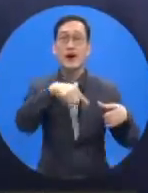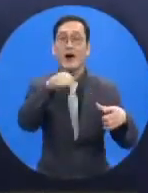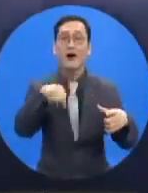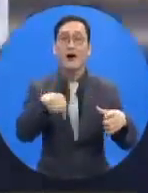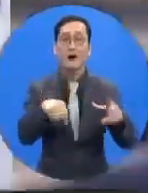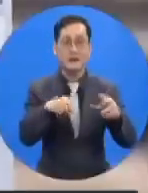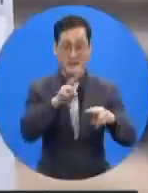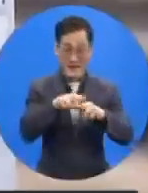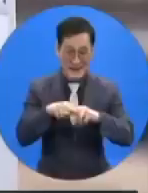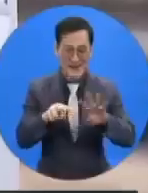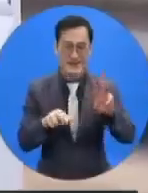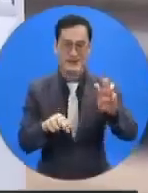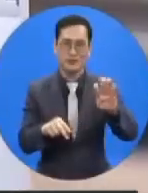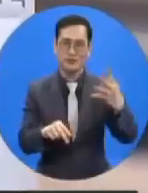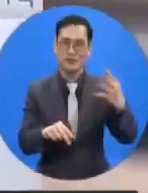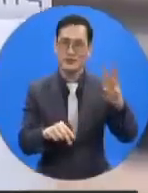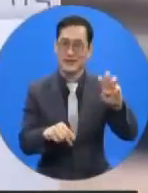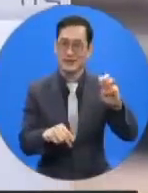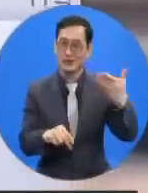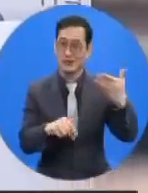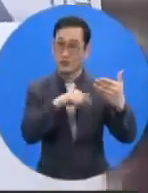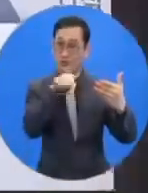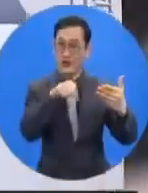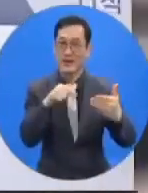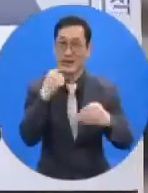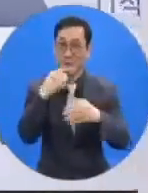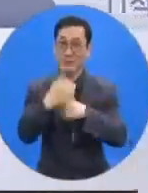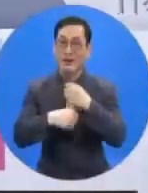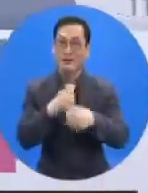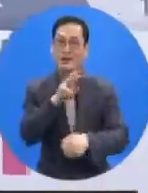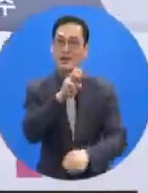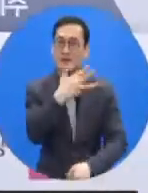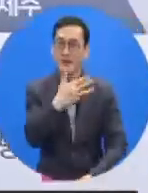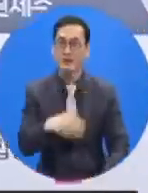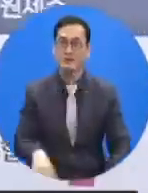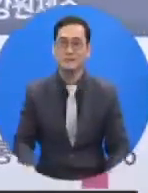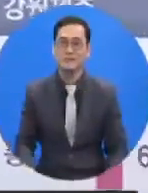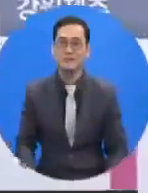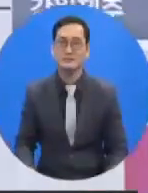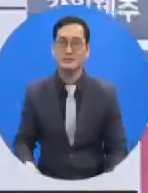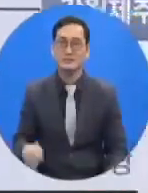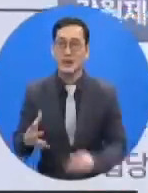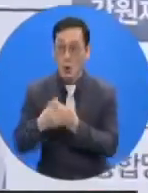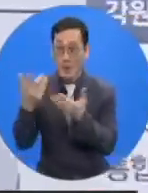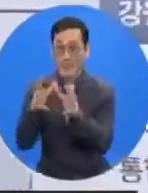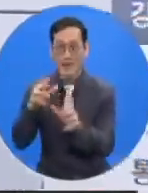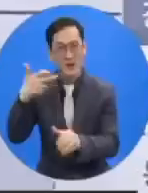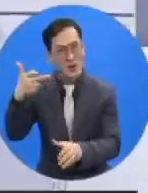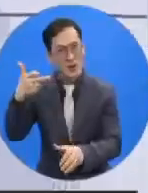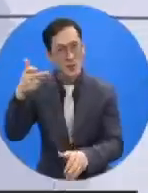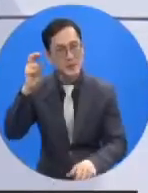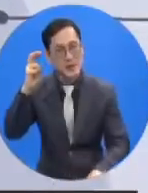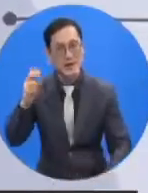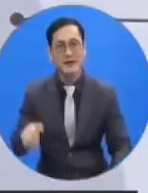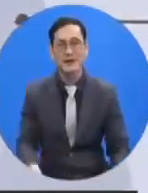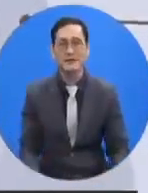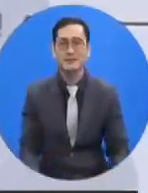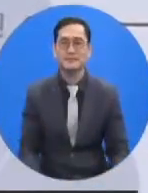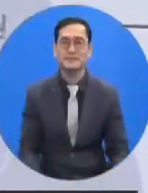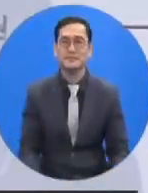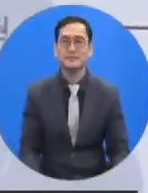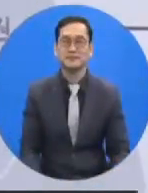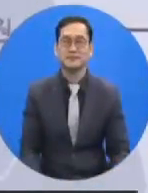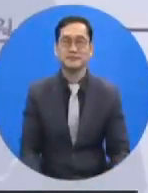총 49석인데 민주당 내에서는 38석 많게는 통합당에서는 반면에 17석을 가져올 것으로 예측을 하고 있다는